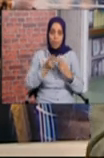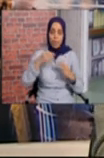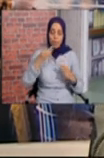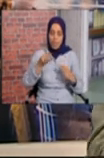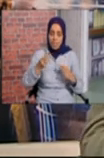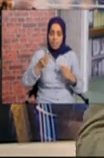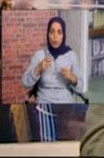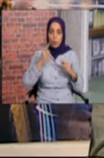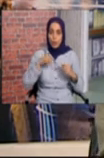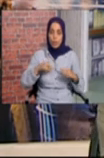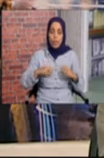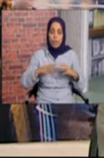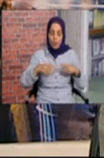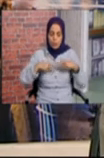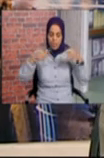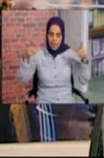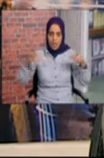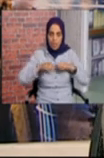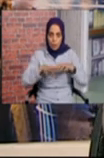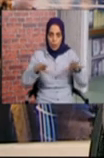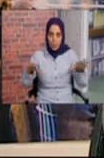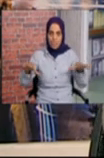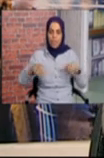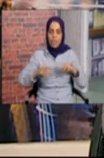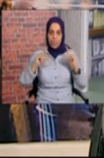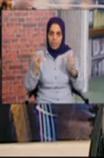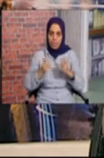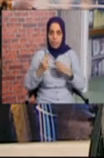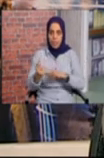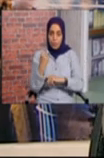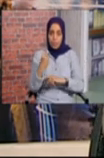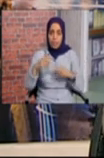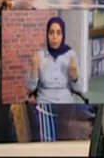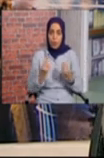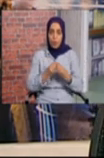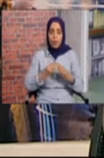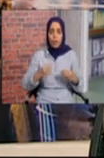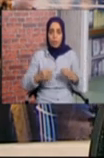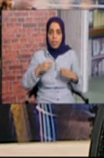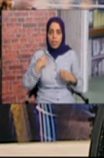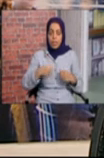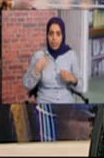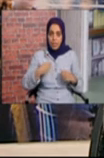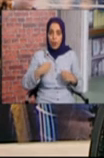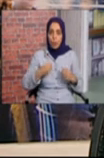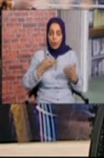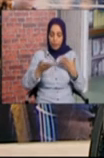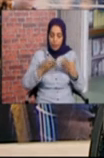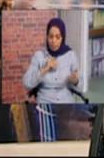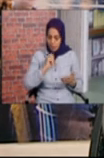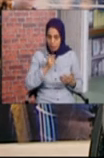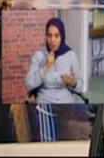يونيو هو توسيعة هذه الدوائر وتمتين هذه العلاقات. خلوني أرحب بضيفتي